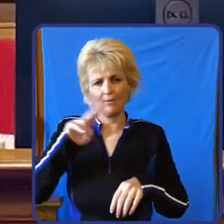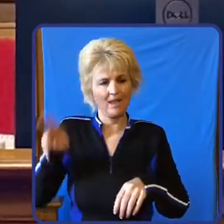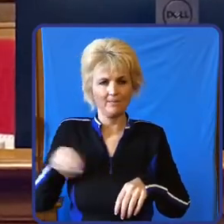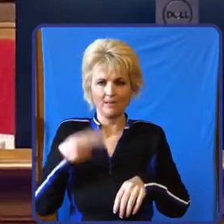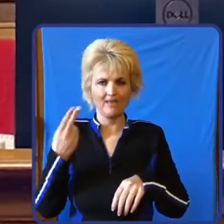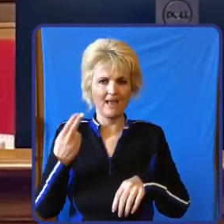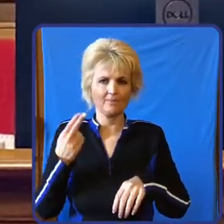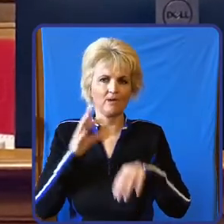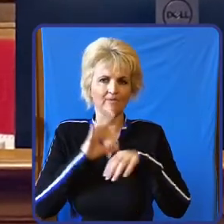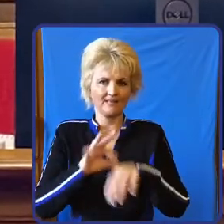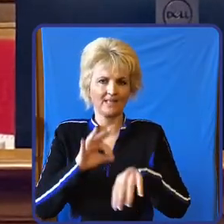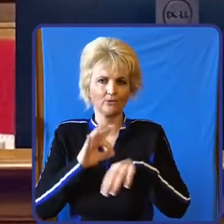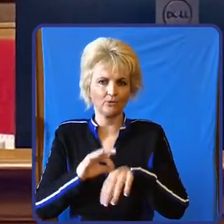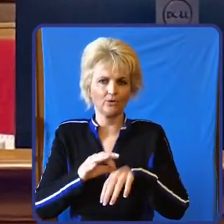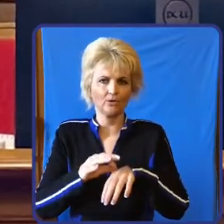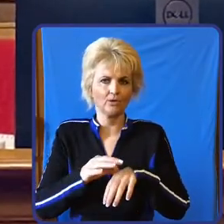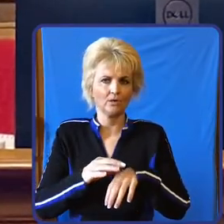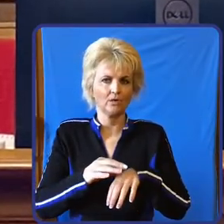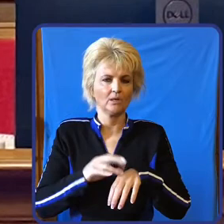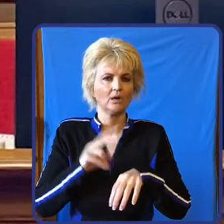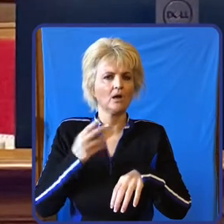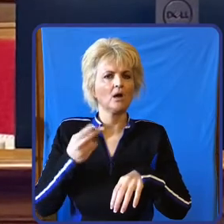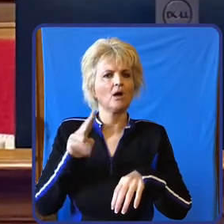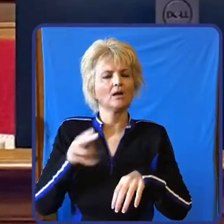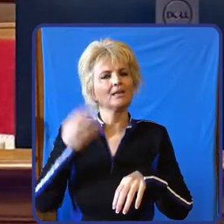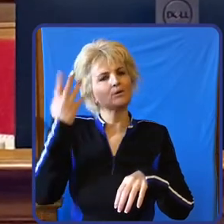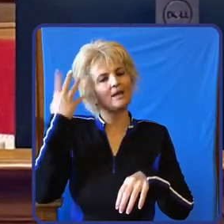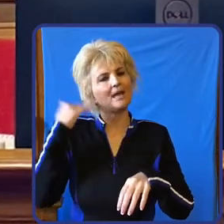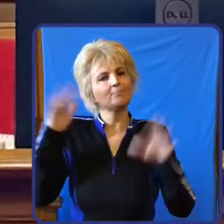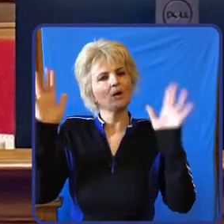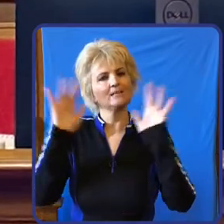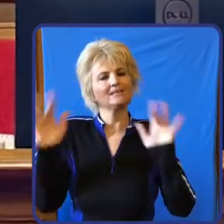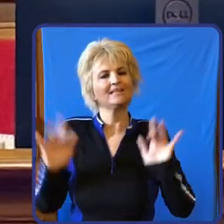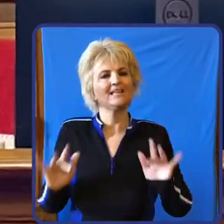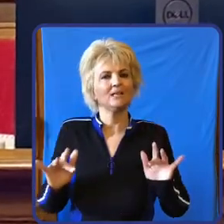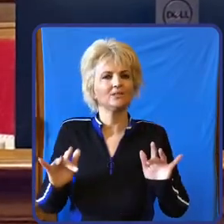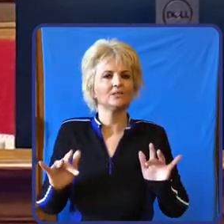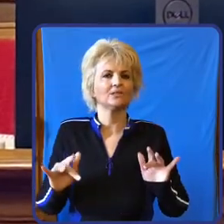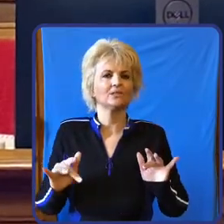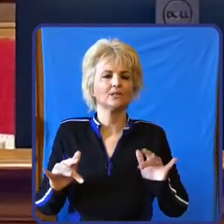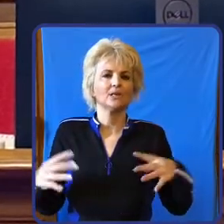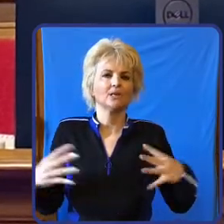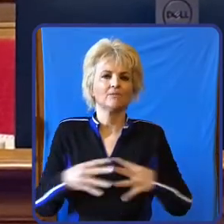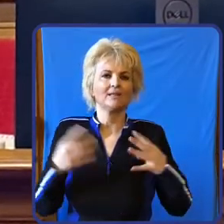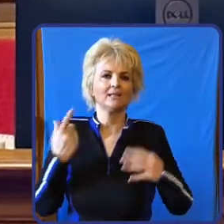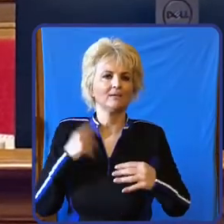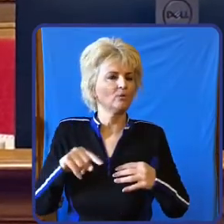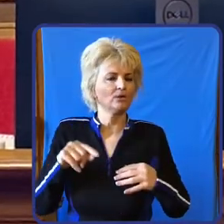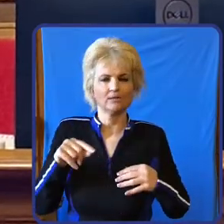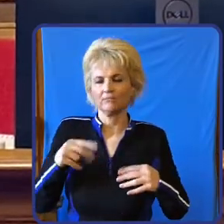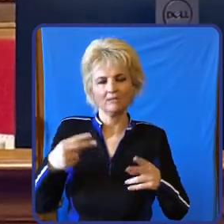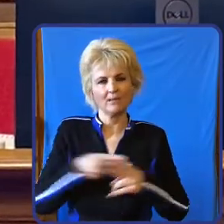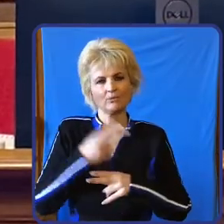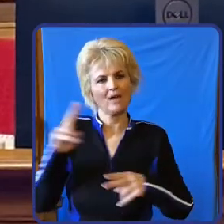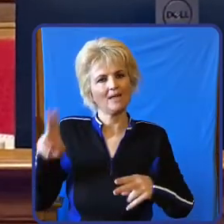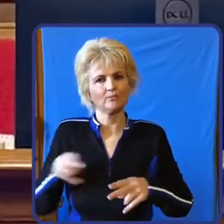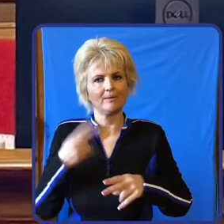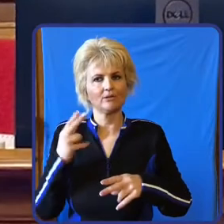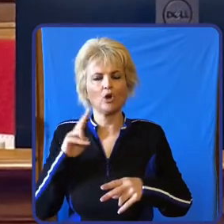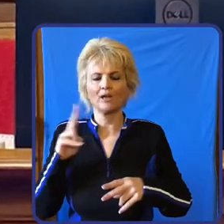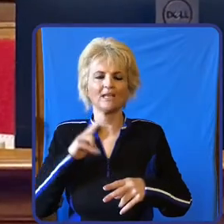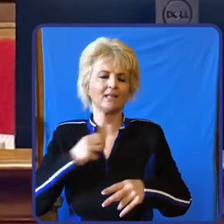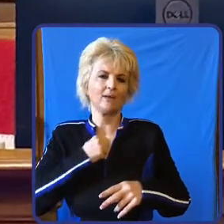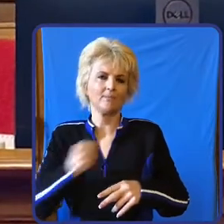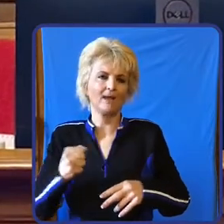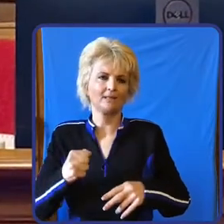aki korábban rendszeresen a fővédnök volt, meg díszvendég, most már nem szokás meghívni sem. Ez az önök kultúrája. Jó? Akik nem mernek kiállni egy